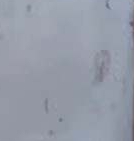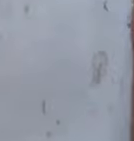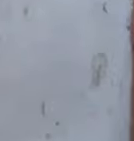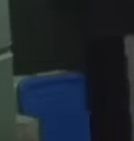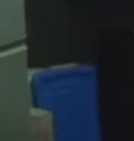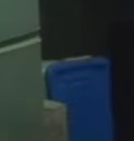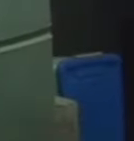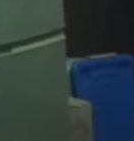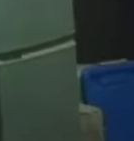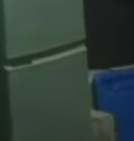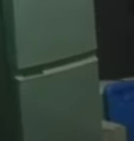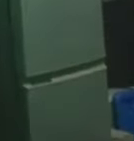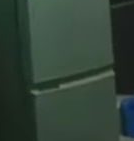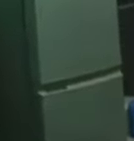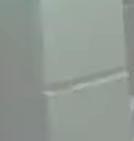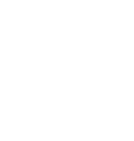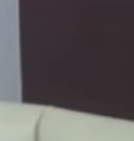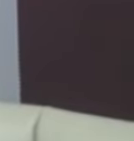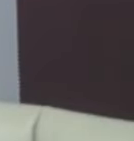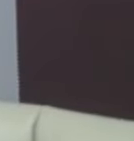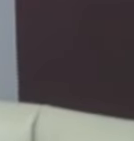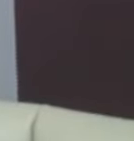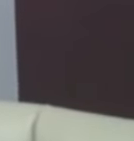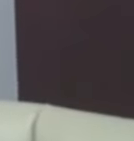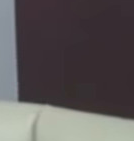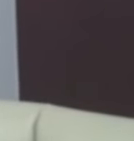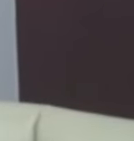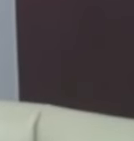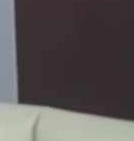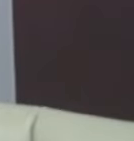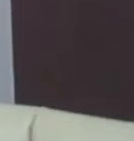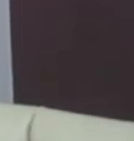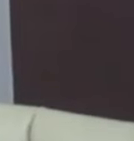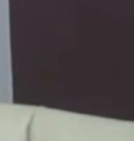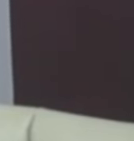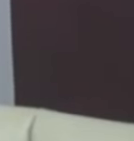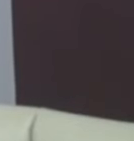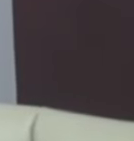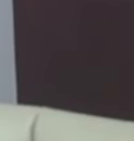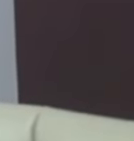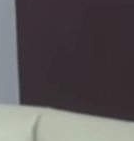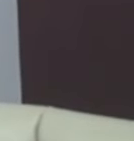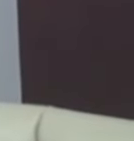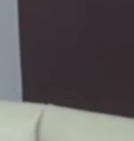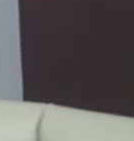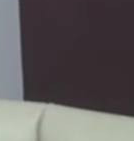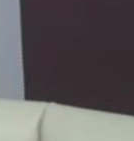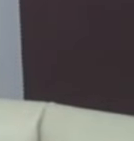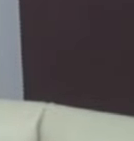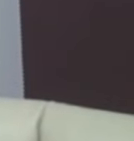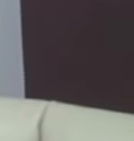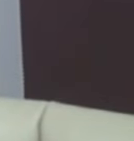hingga penghitungan suara. KPPS bekerja 18 Itulah jam sehari. Itulah kenapa KPU mengusulkan metode